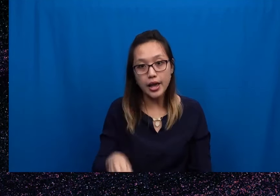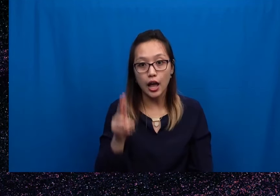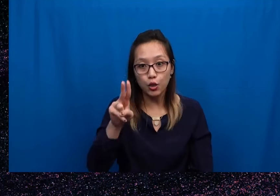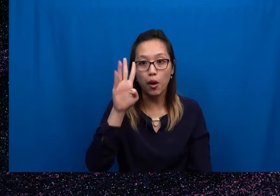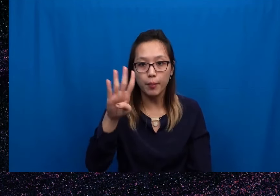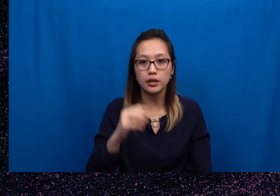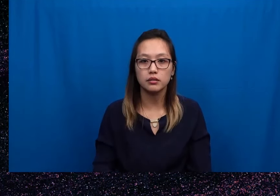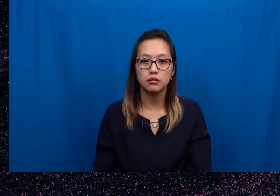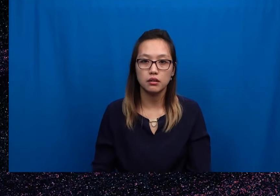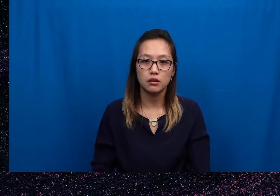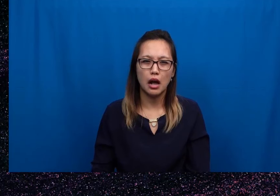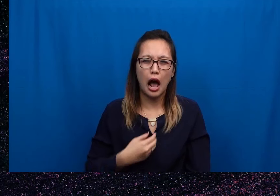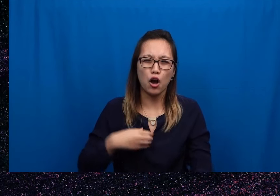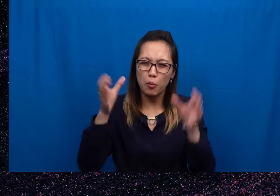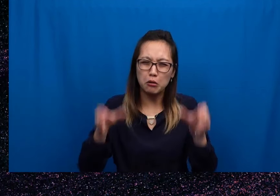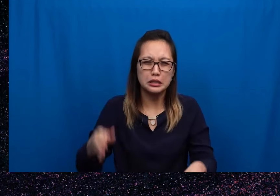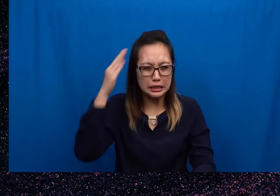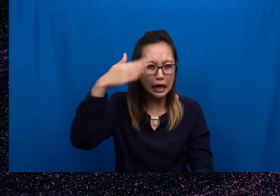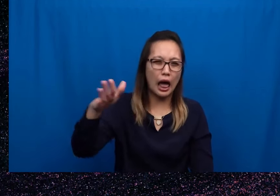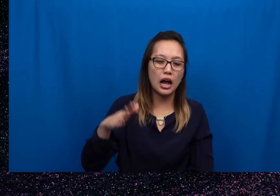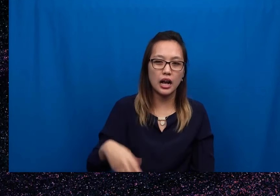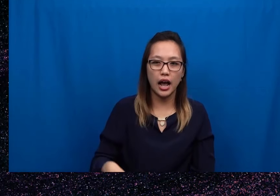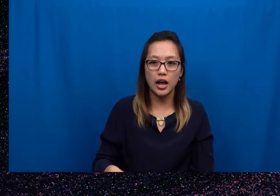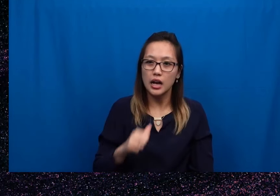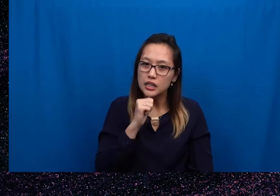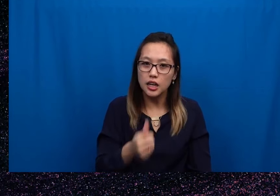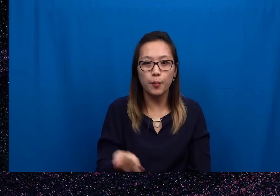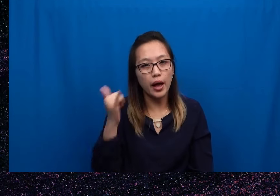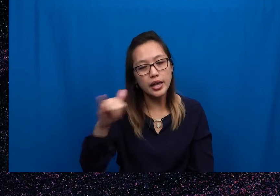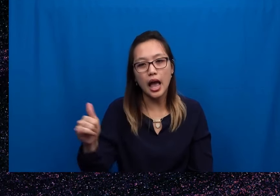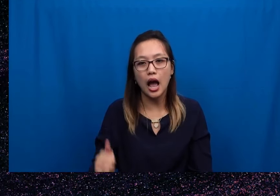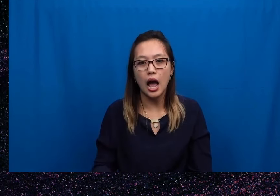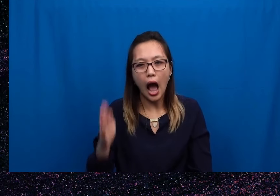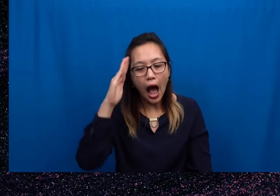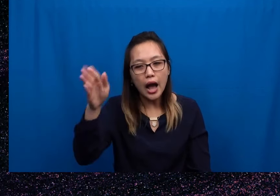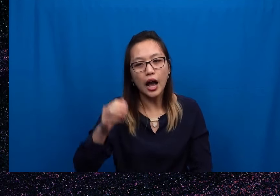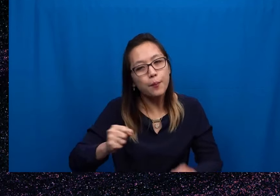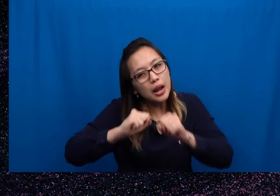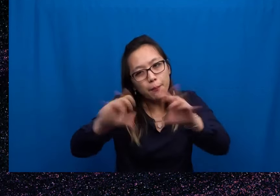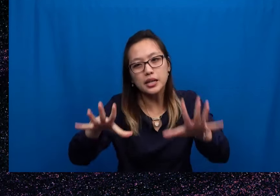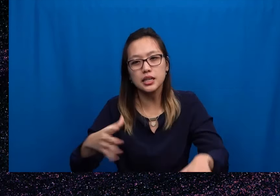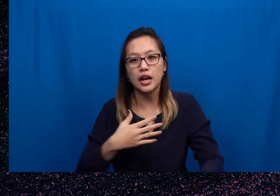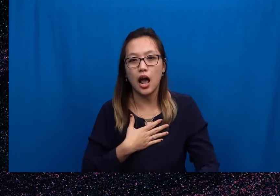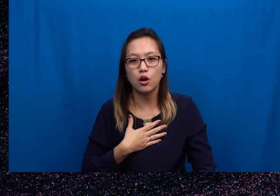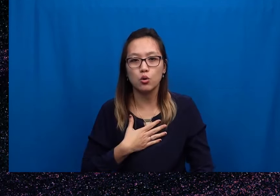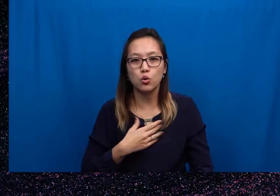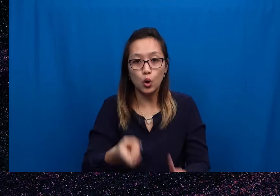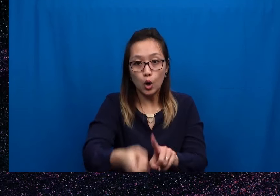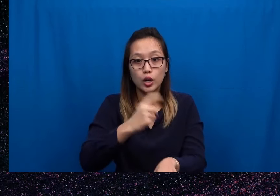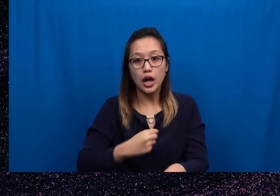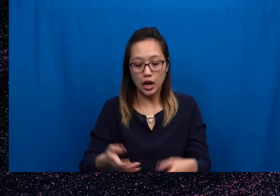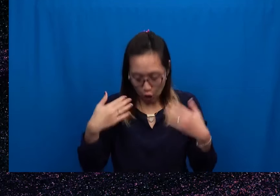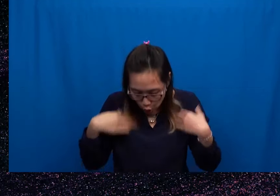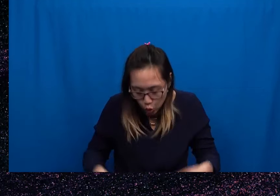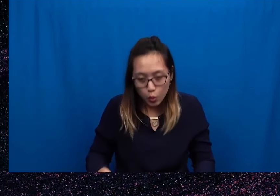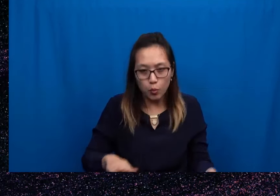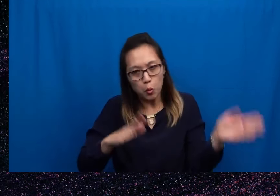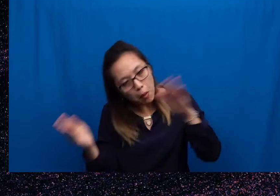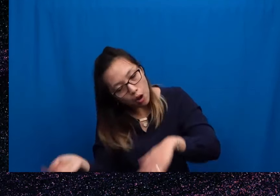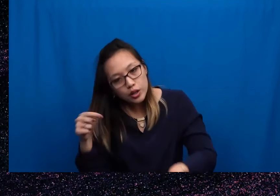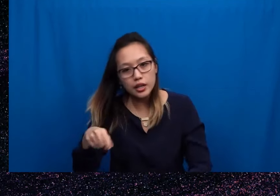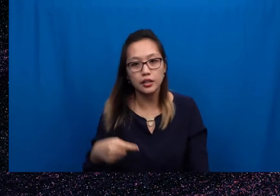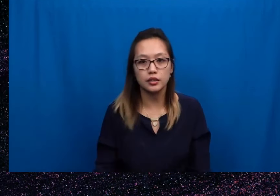Aku manusia celaka. Siapakah yang akan melepaskan aku dari tubuh maut ini?